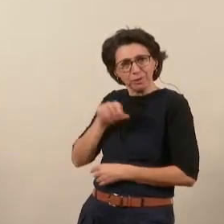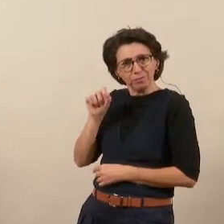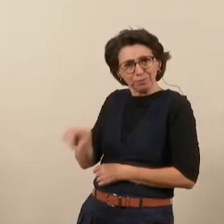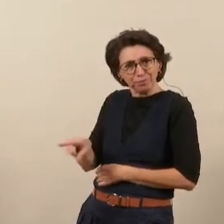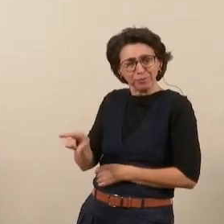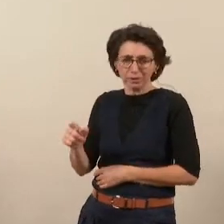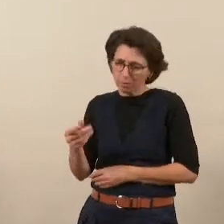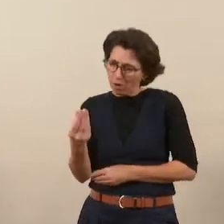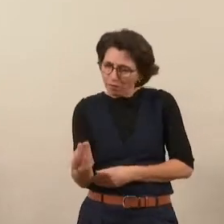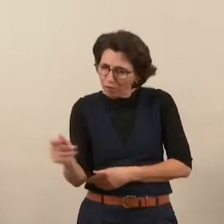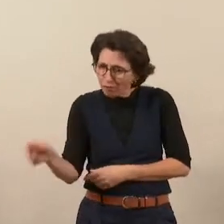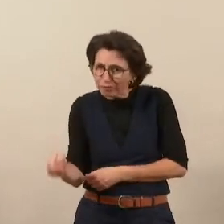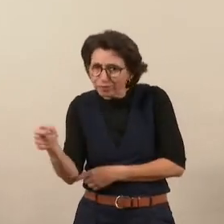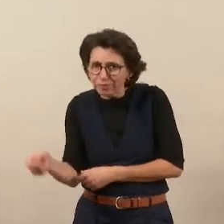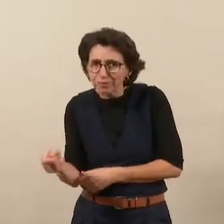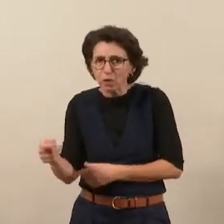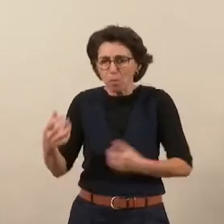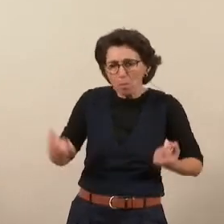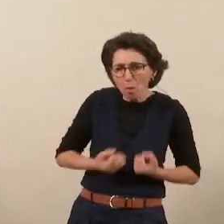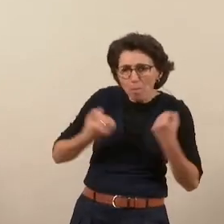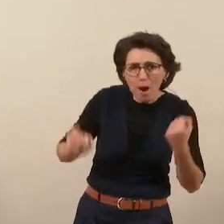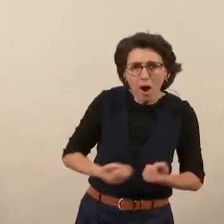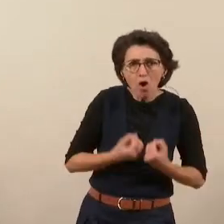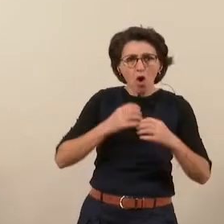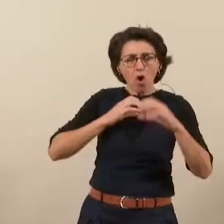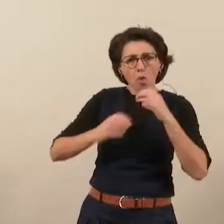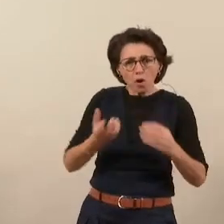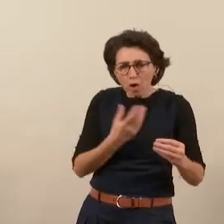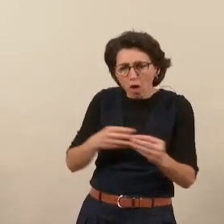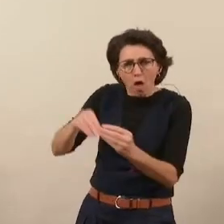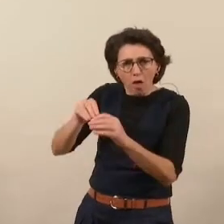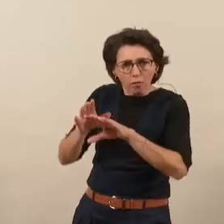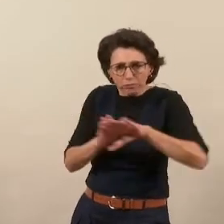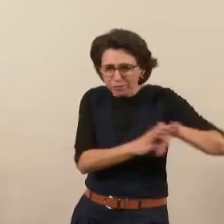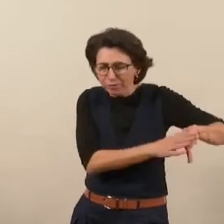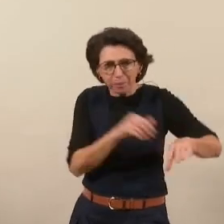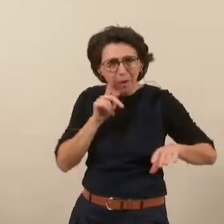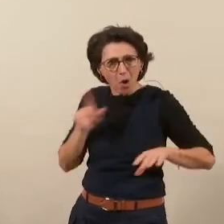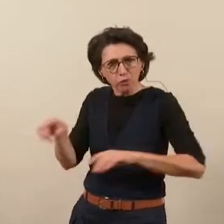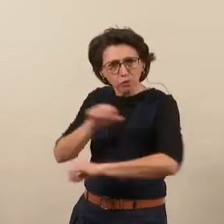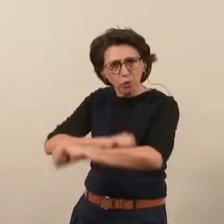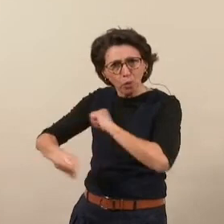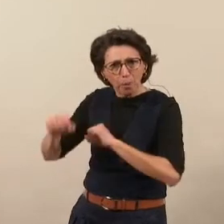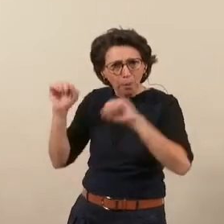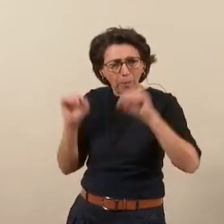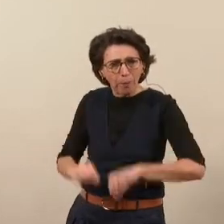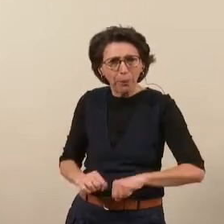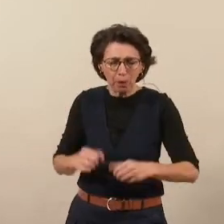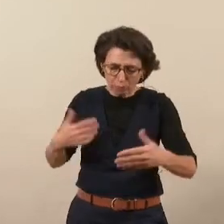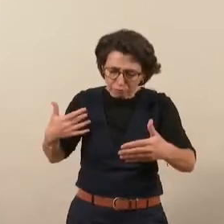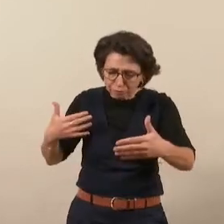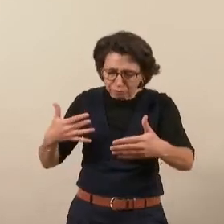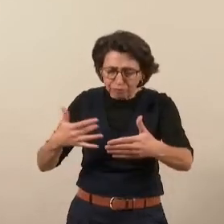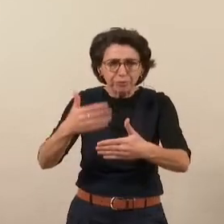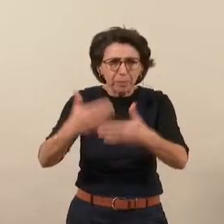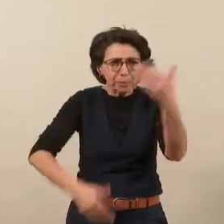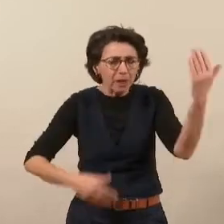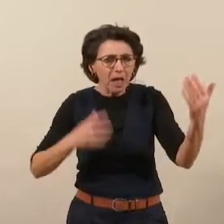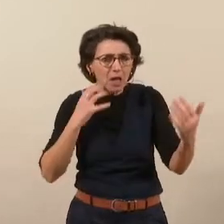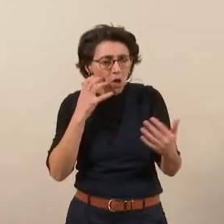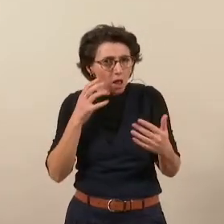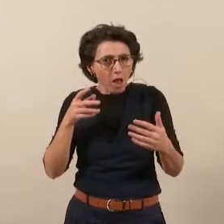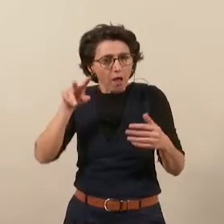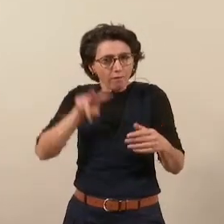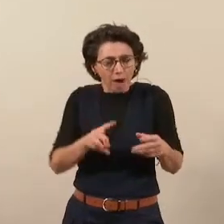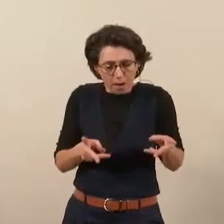ou propagande abusive dans tous les temps longs ou jusqu'à la fin de l'adolescence. Ils sont dans des périodes effectivement parfois